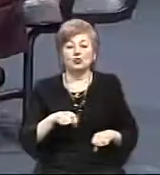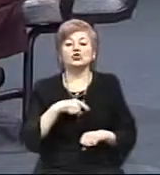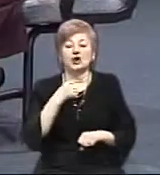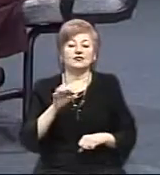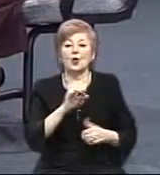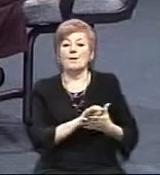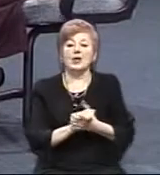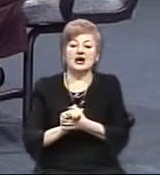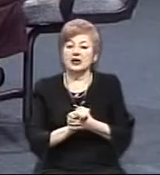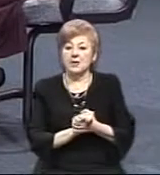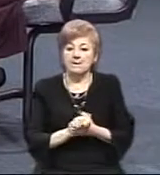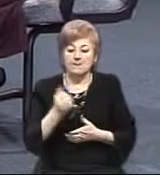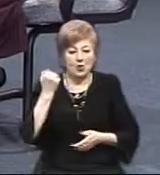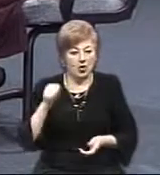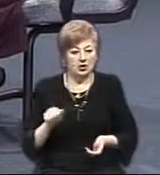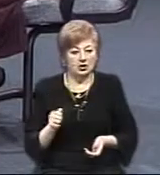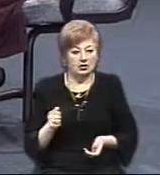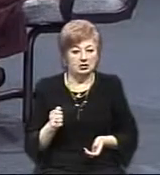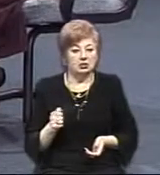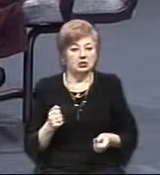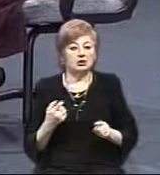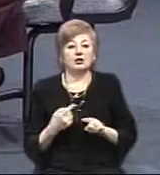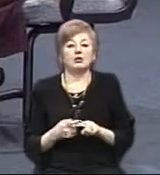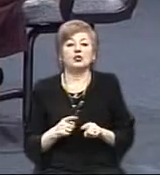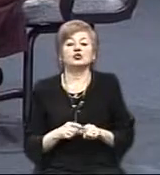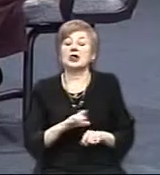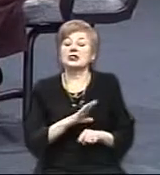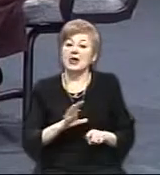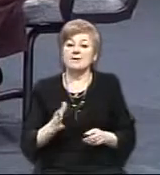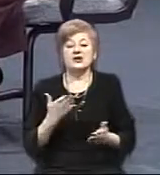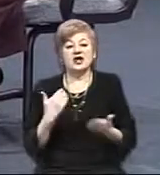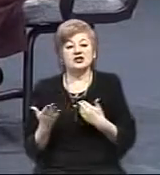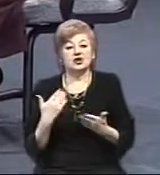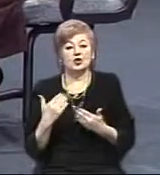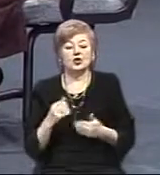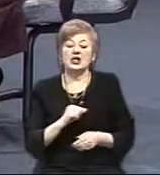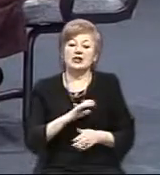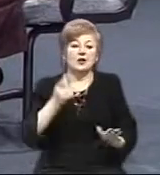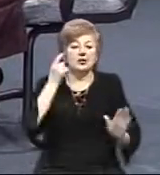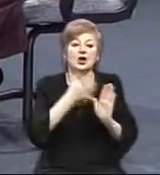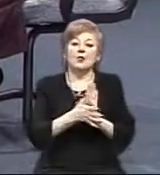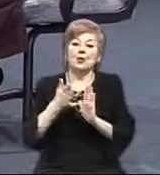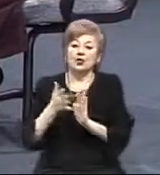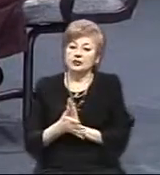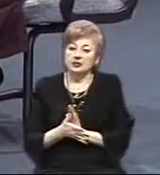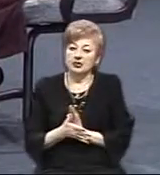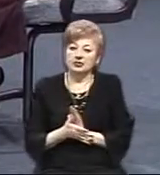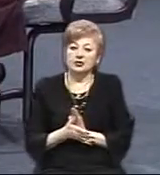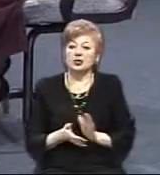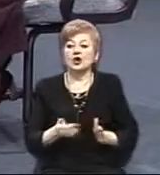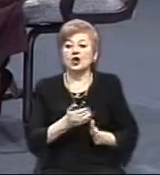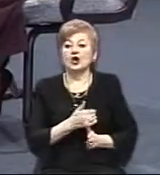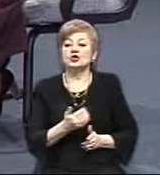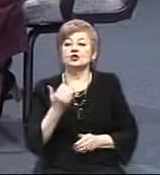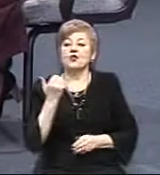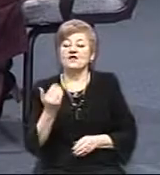бо збройний конфлікт стався саме тому, що не було діалогу, не було порозуміння і велика кількість стереотипів. Я хочу, щоб ви